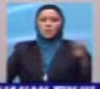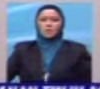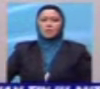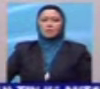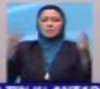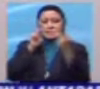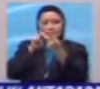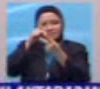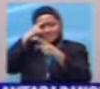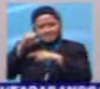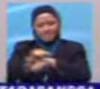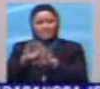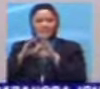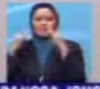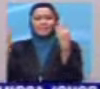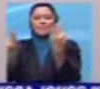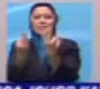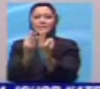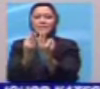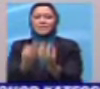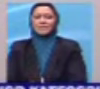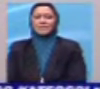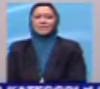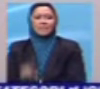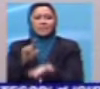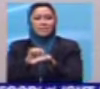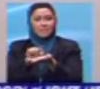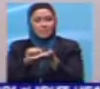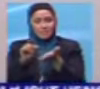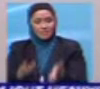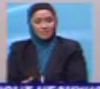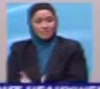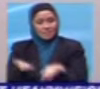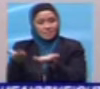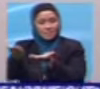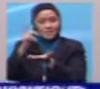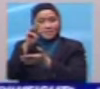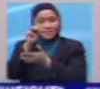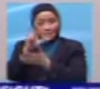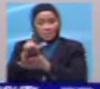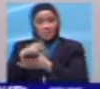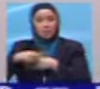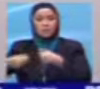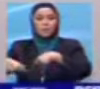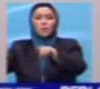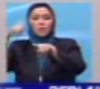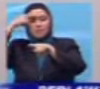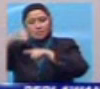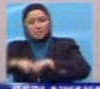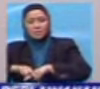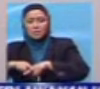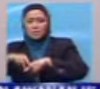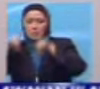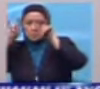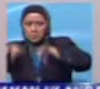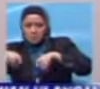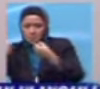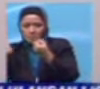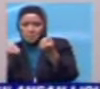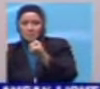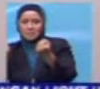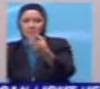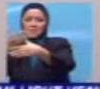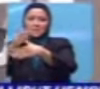kegunaan seisi keluarga. Wartawan Kamal Firmansyah Kamaluddin berpeluang memandu uji R3 dan berkongsi pengalamannya.